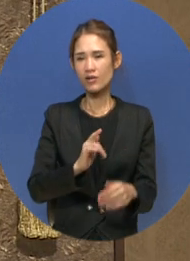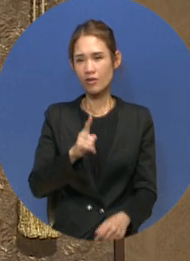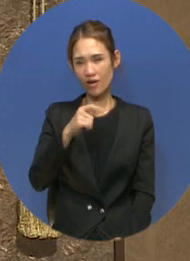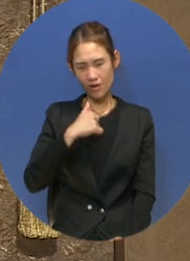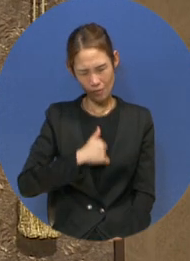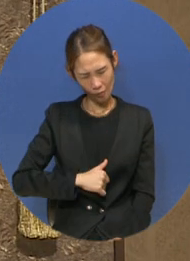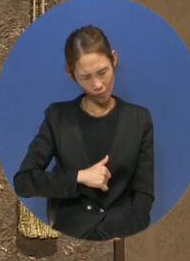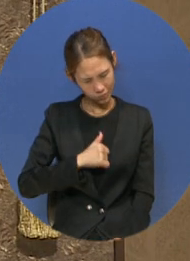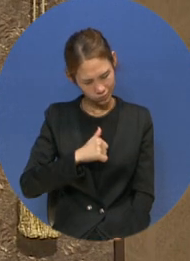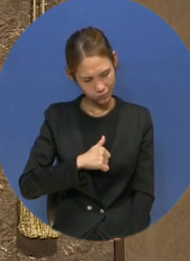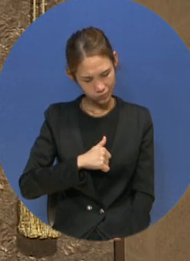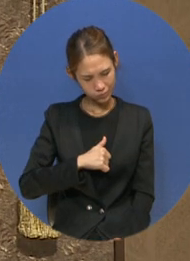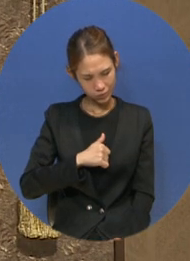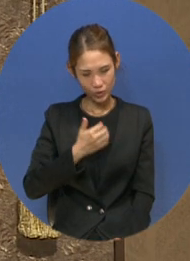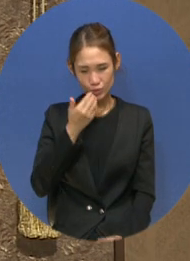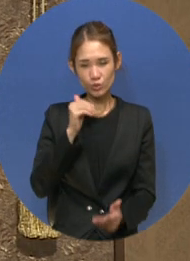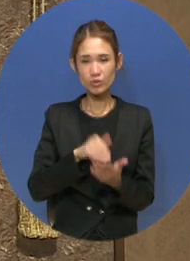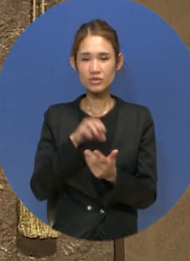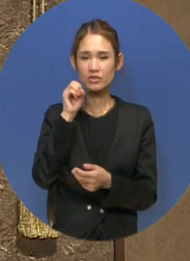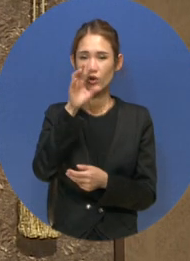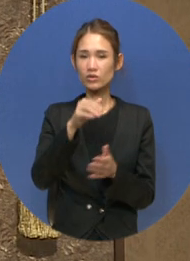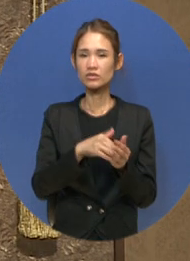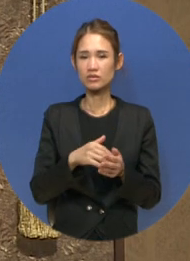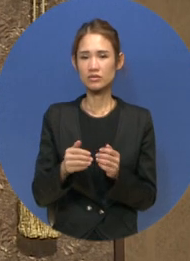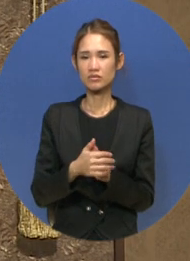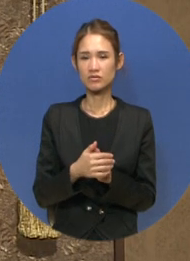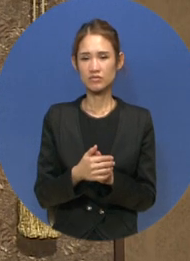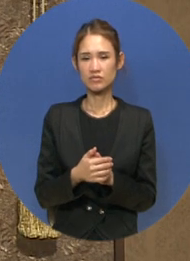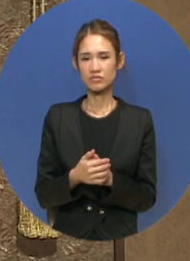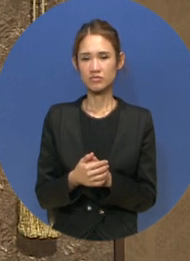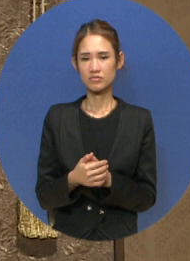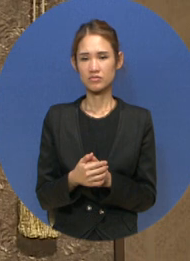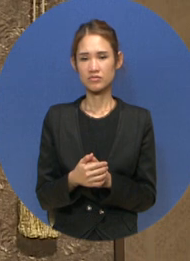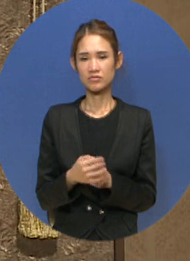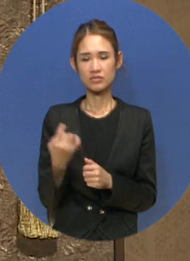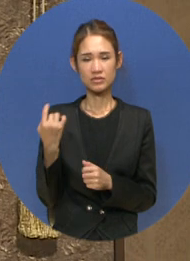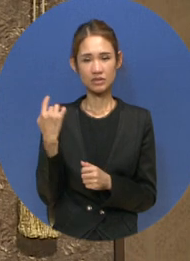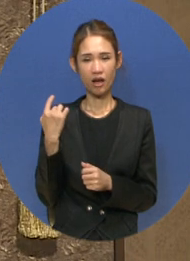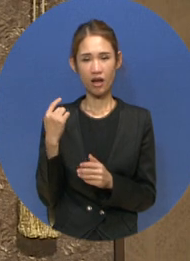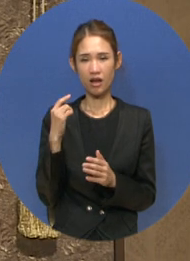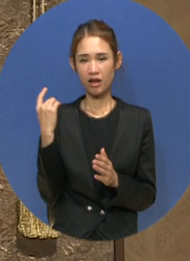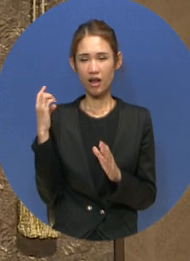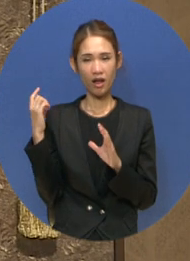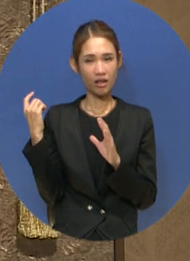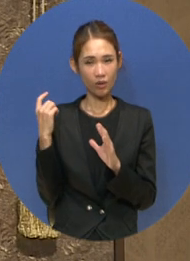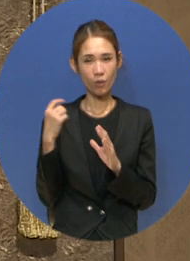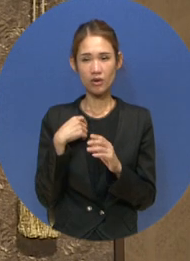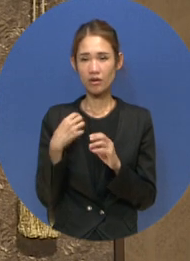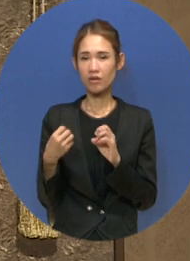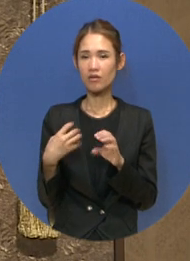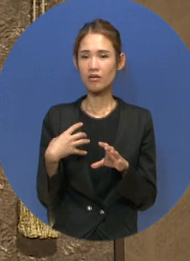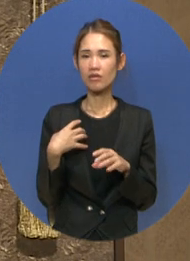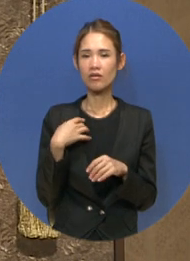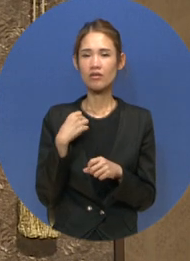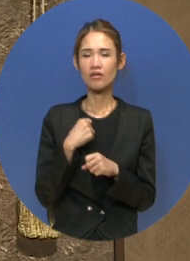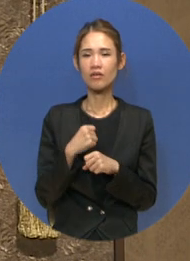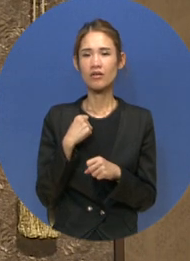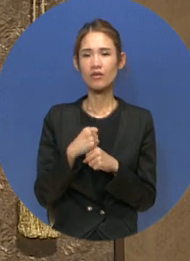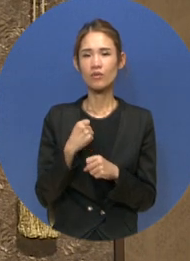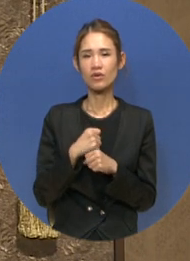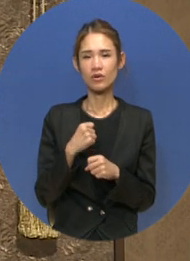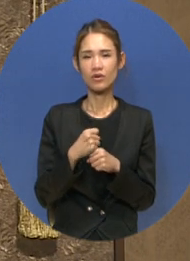나서 돌을 던졌다라고 얘기하는 얘기를 듣고 뜻밖의 답변이네요. 제가 굉장히 그